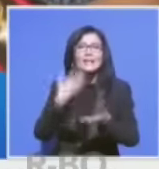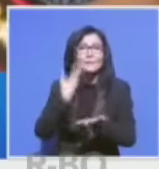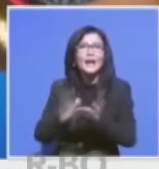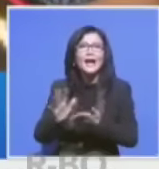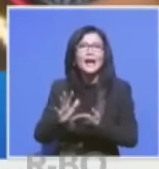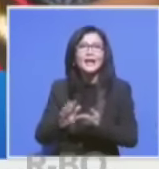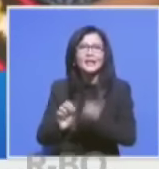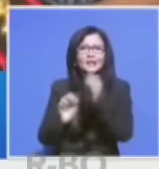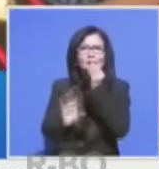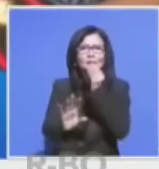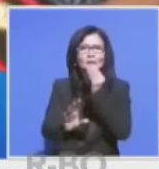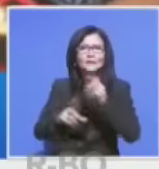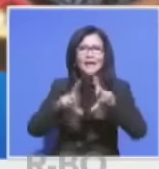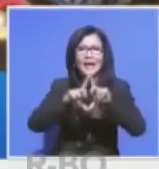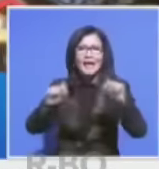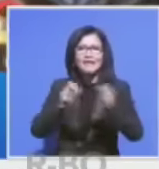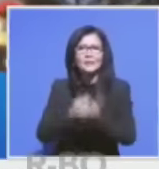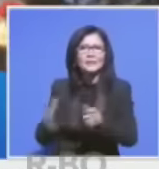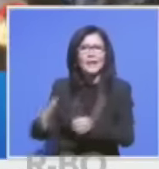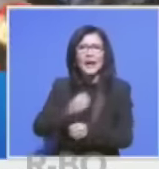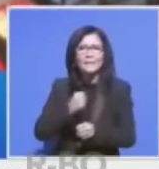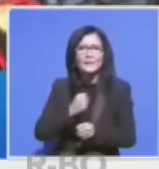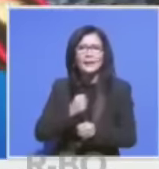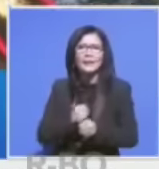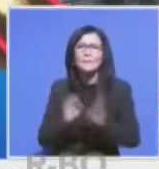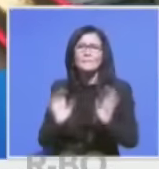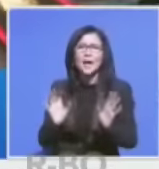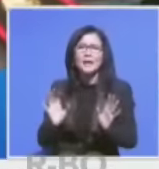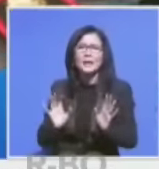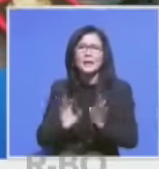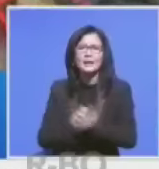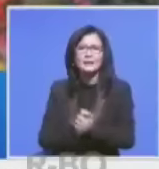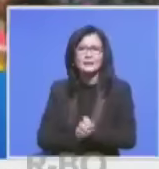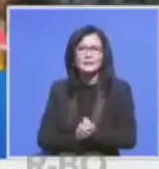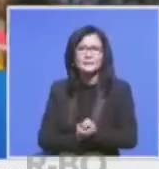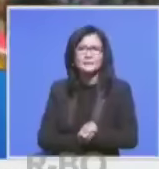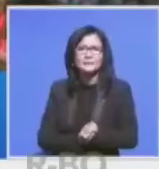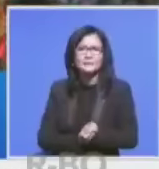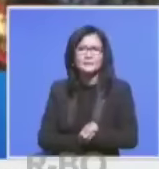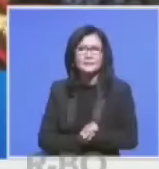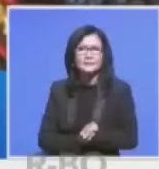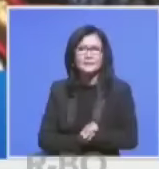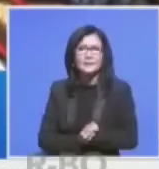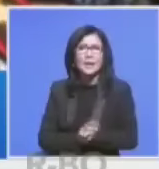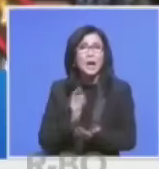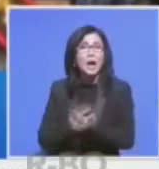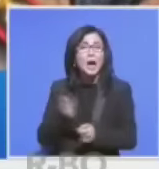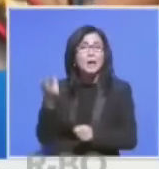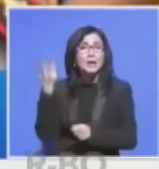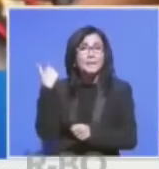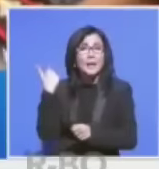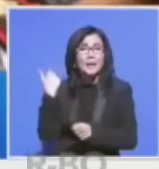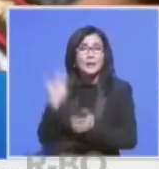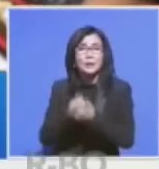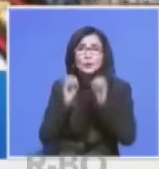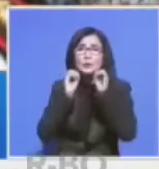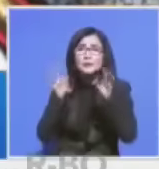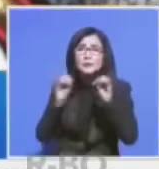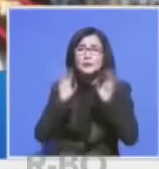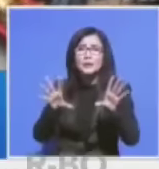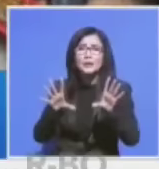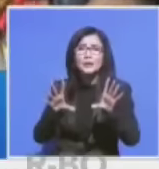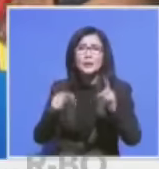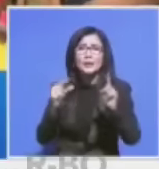tilang. SIM-nya kita sita 583 dan STNK 229. Tentunya kemarin waktu dirilis oleh Dinas